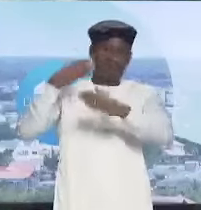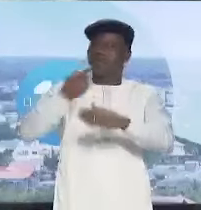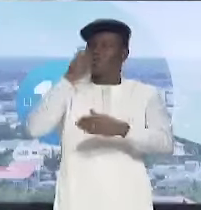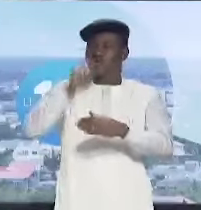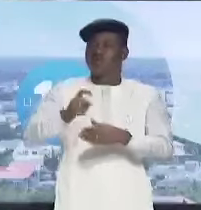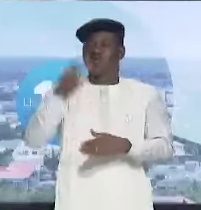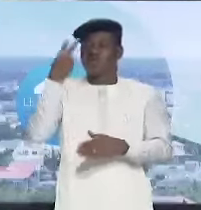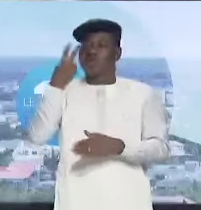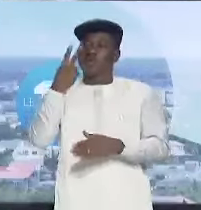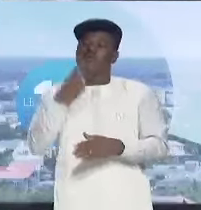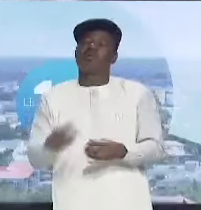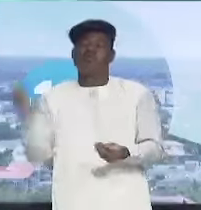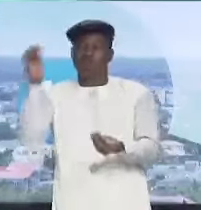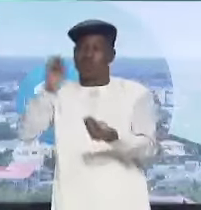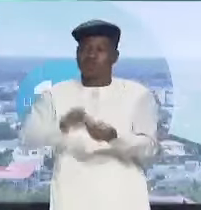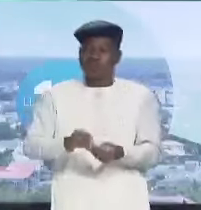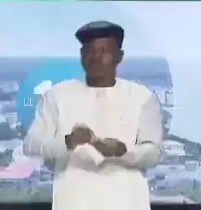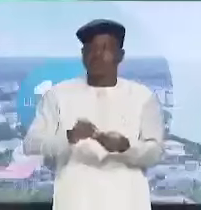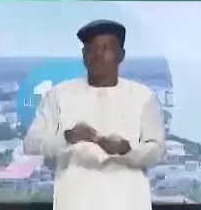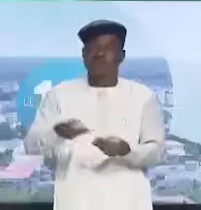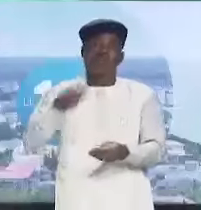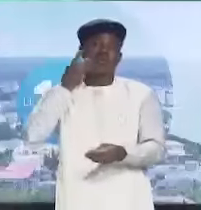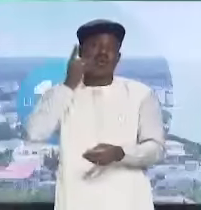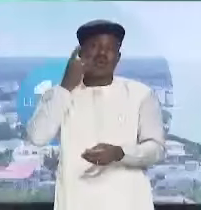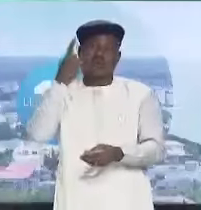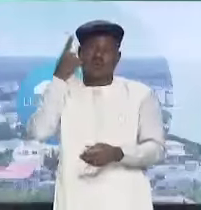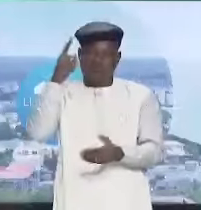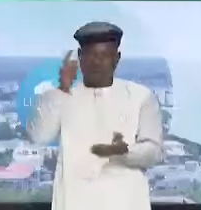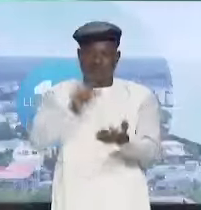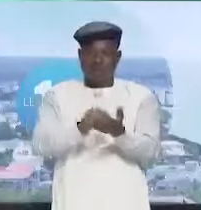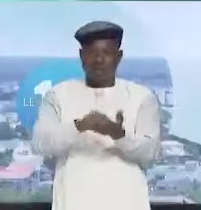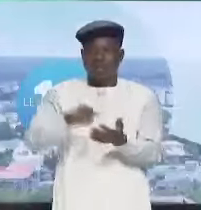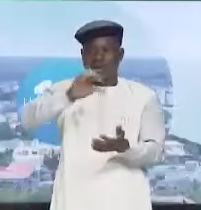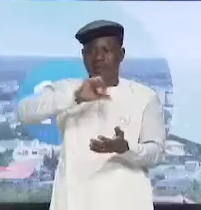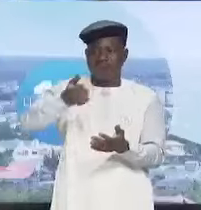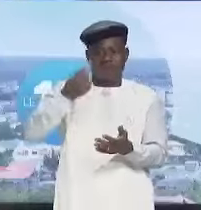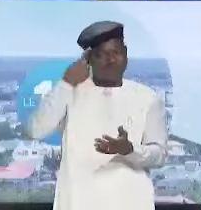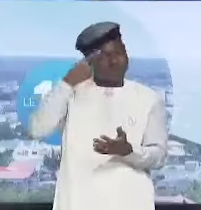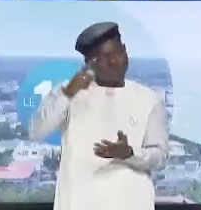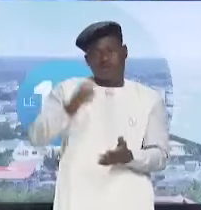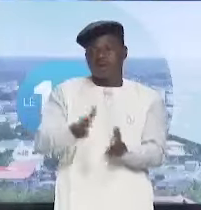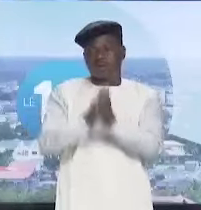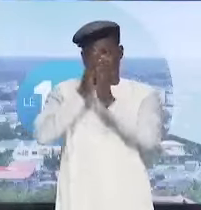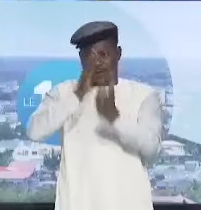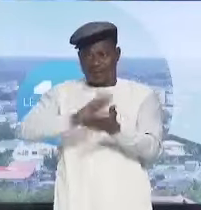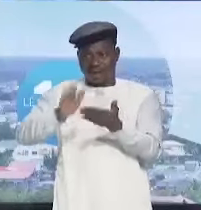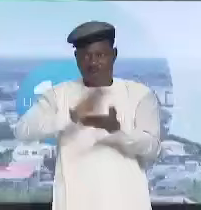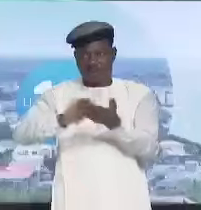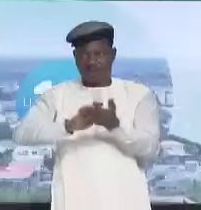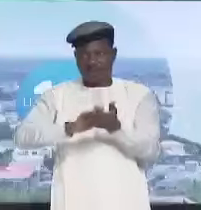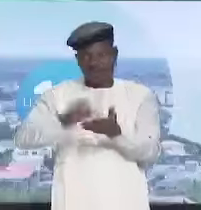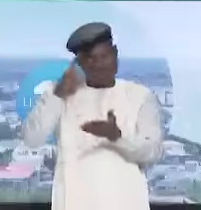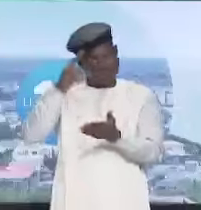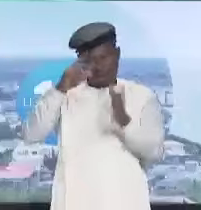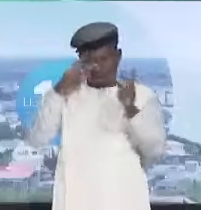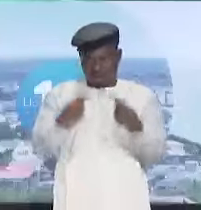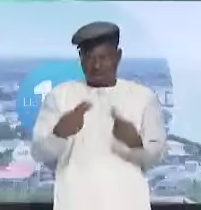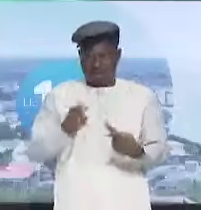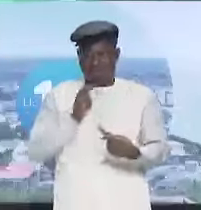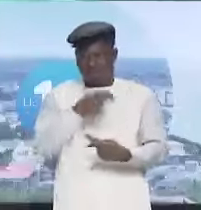du dolo. Un poulet pour notre doléance et l'autre afin de s'excuser auprès des ancêtres pour la présence de notre